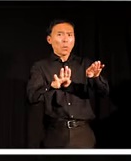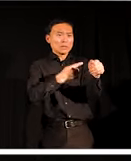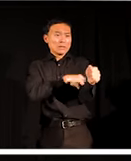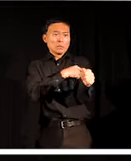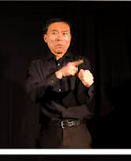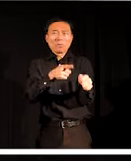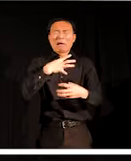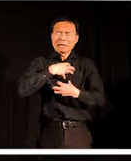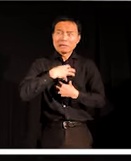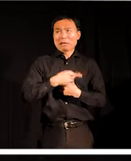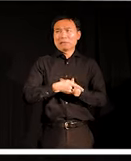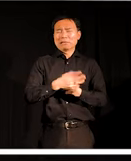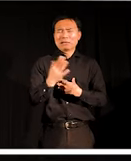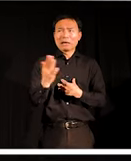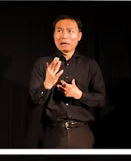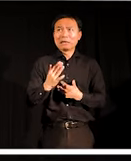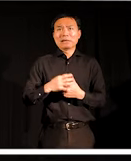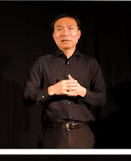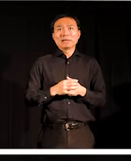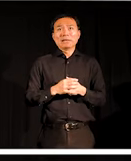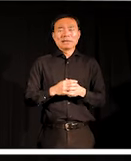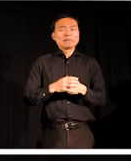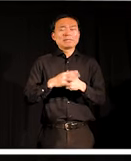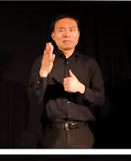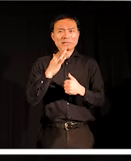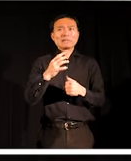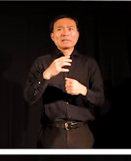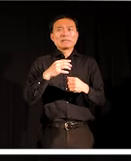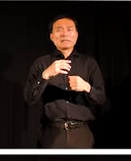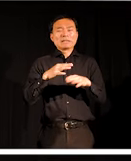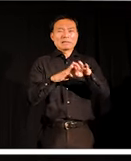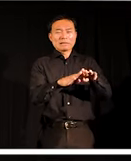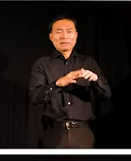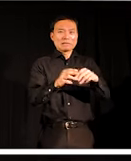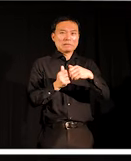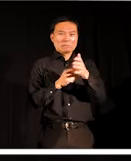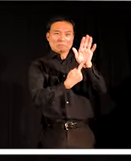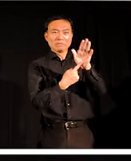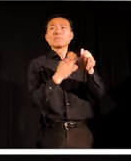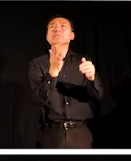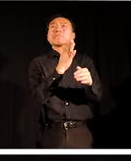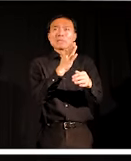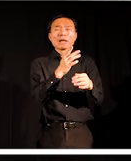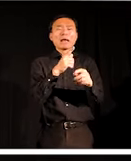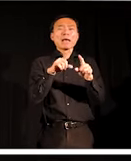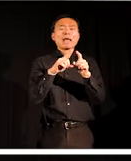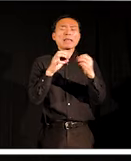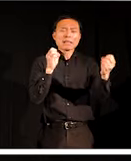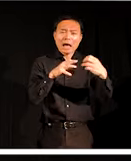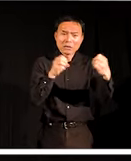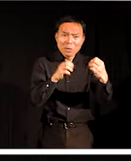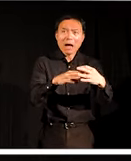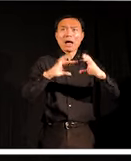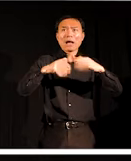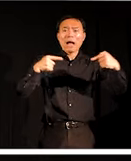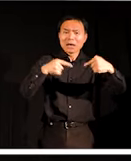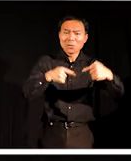危険であるかそしてえ対はと外交努力がいかに大切であるかということ